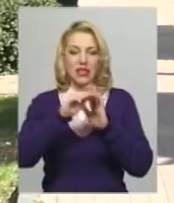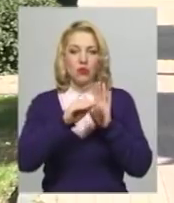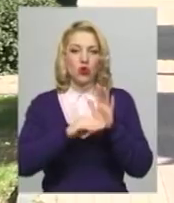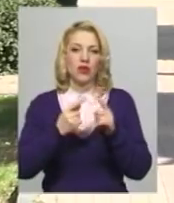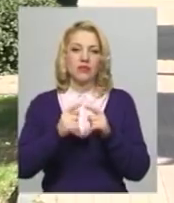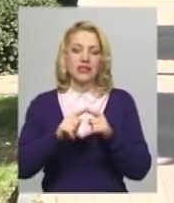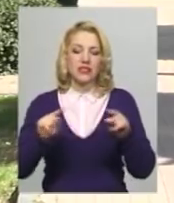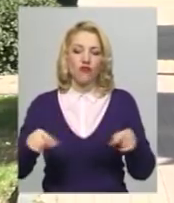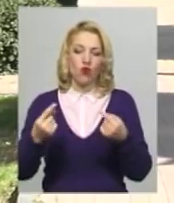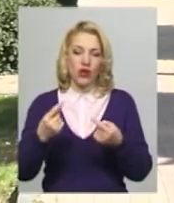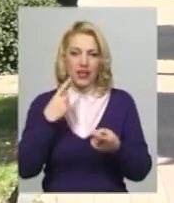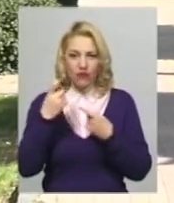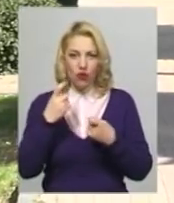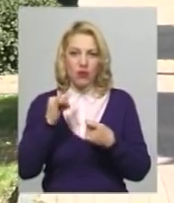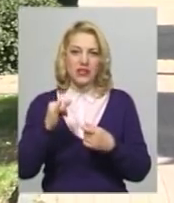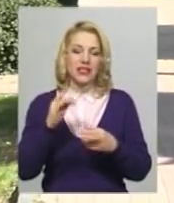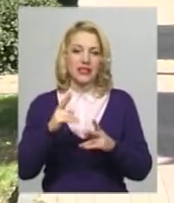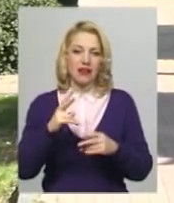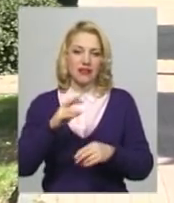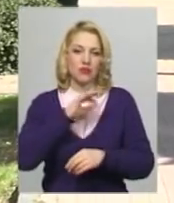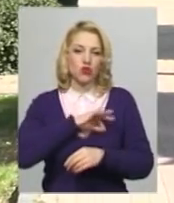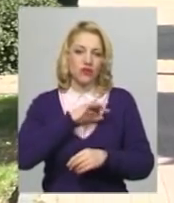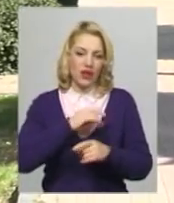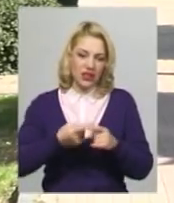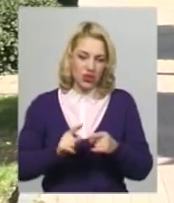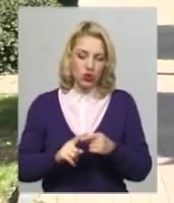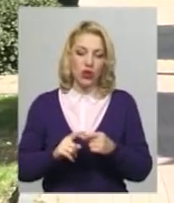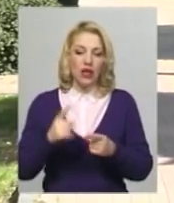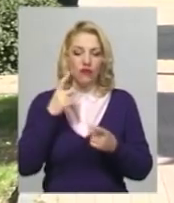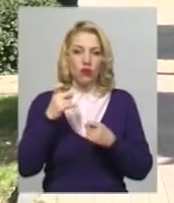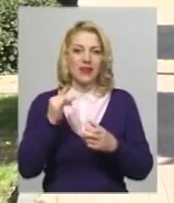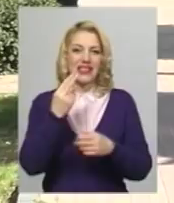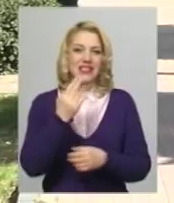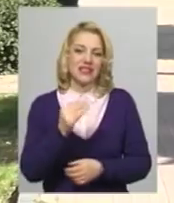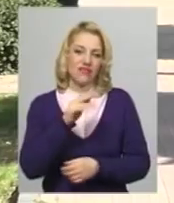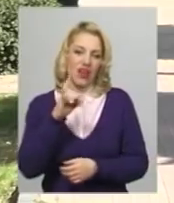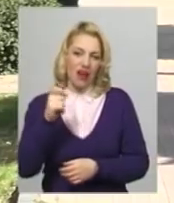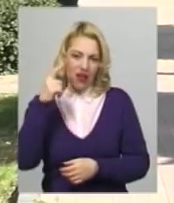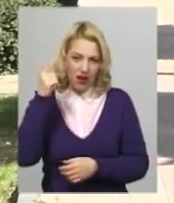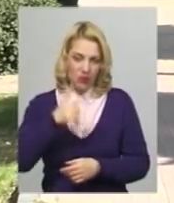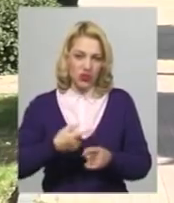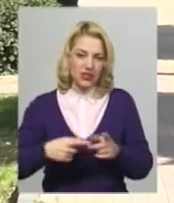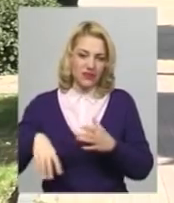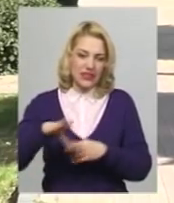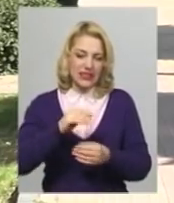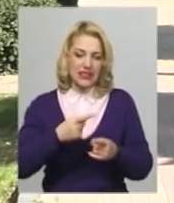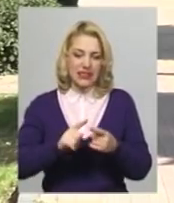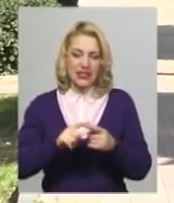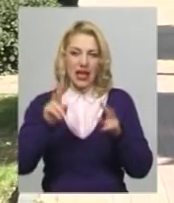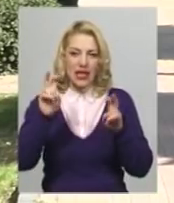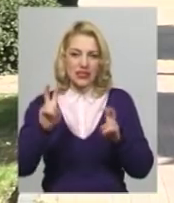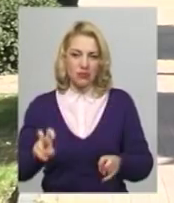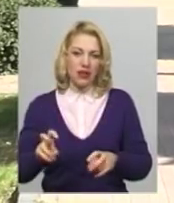її споживати інформацію, і це ще частина цифрова грамотність. Тобто всі ці аспекти медійної грамотності ми за